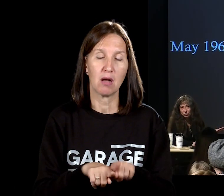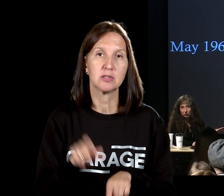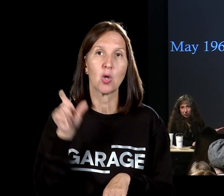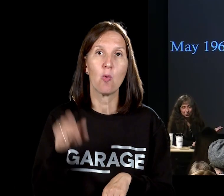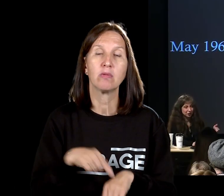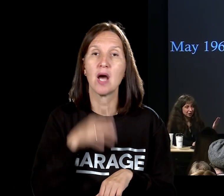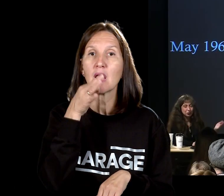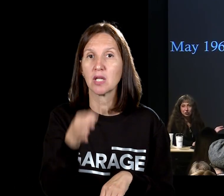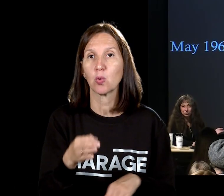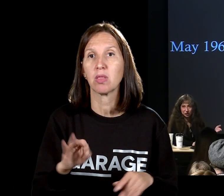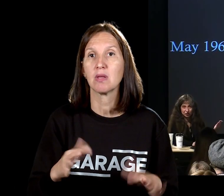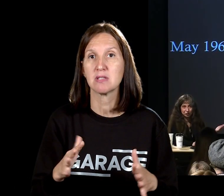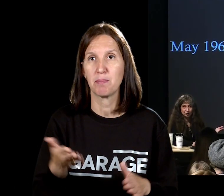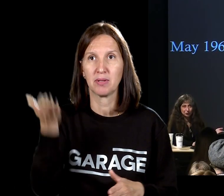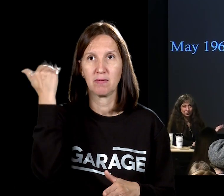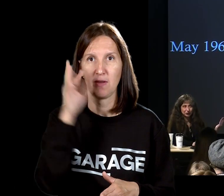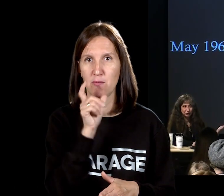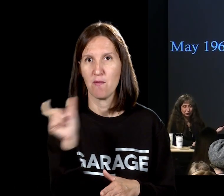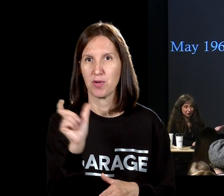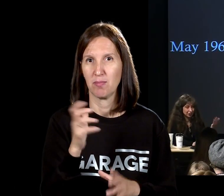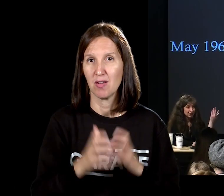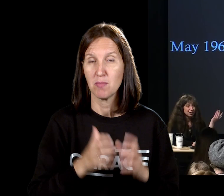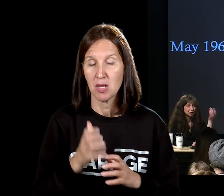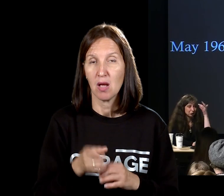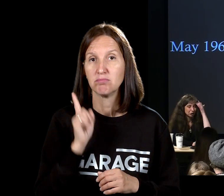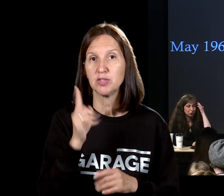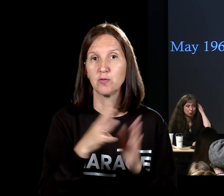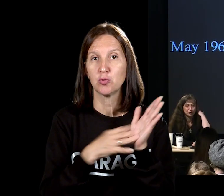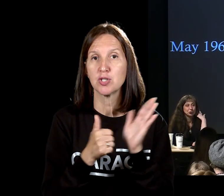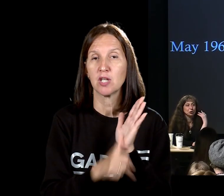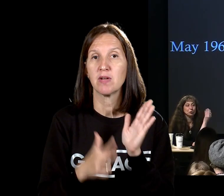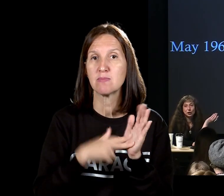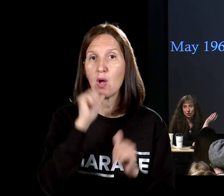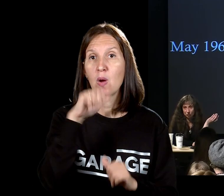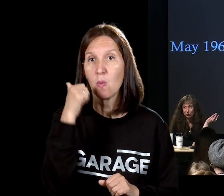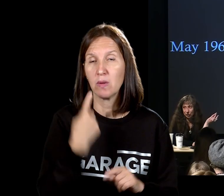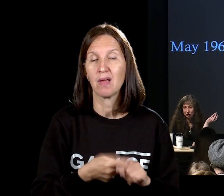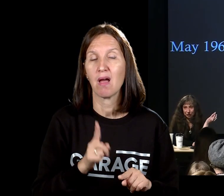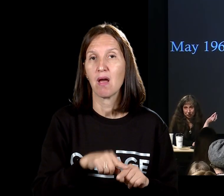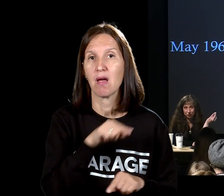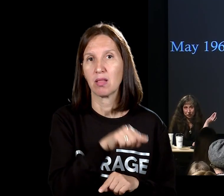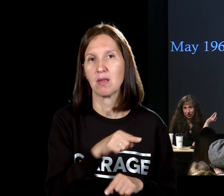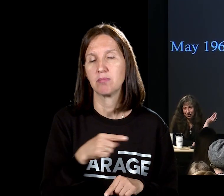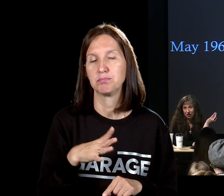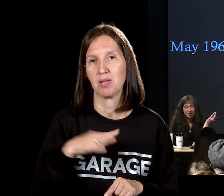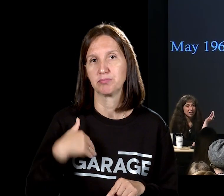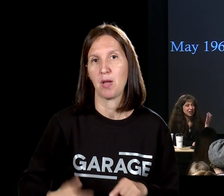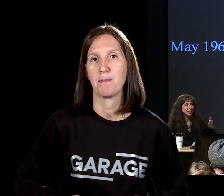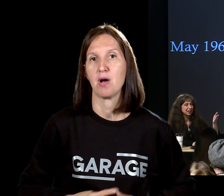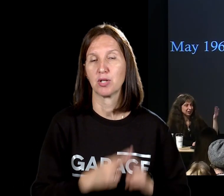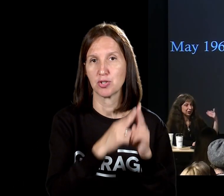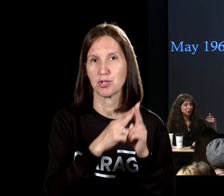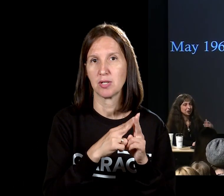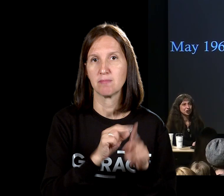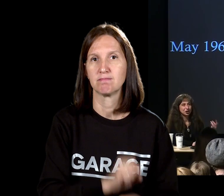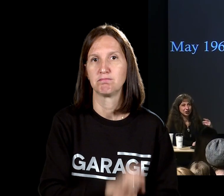которые происходят в то время, да, он реагирует в 68-м году, он создает вот эту работу, посвященную Парижскому маю 68 года.